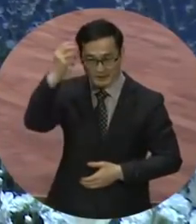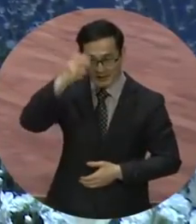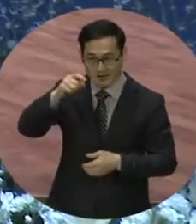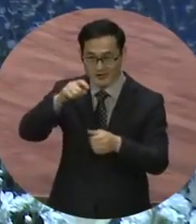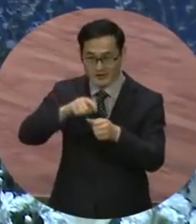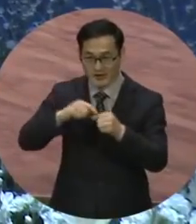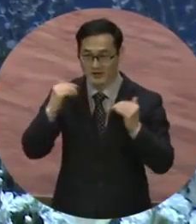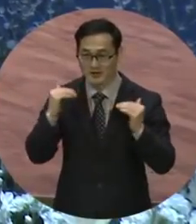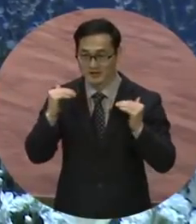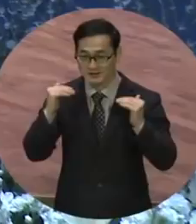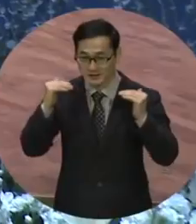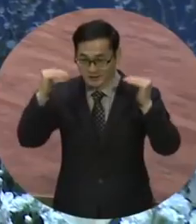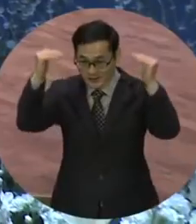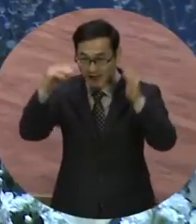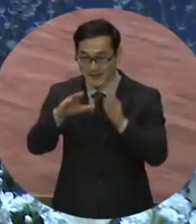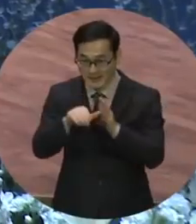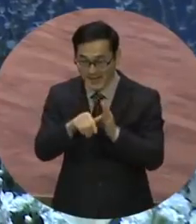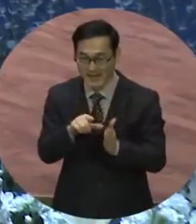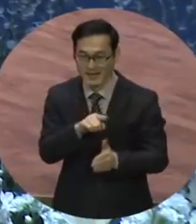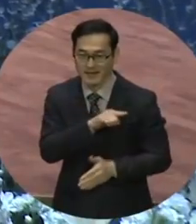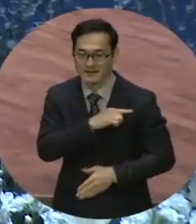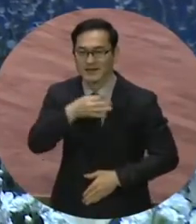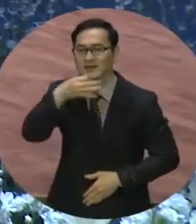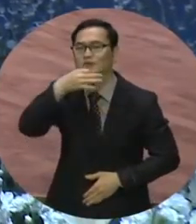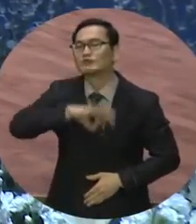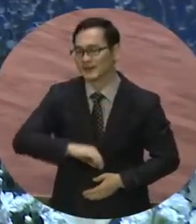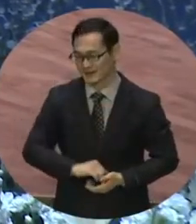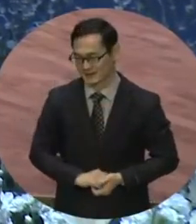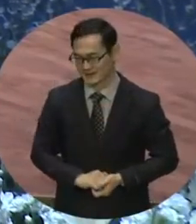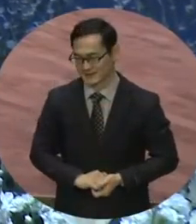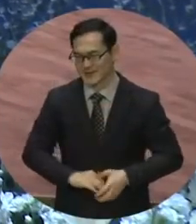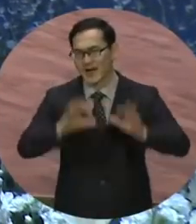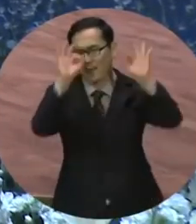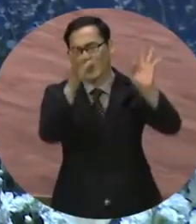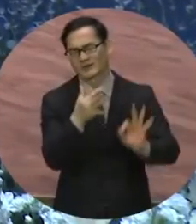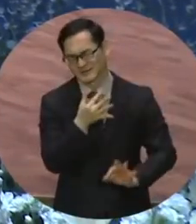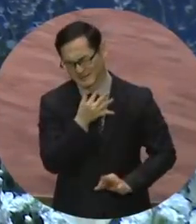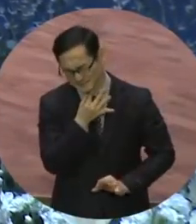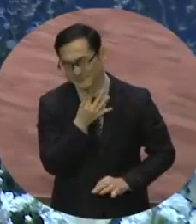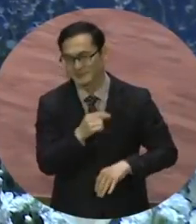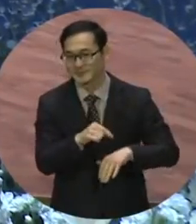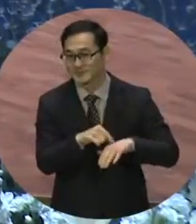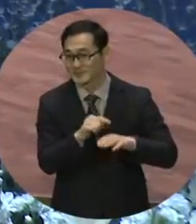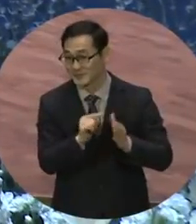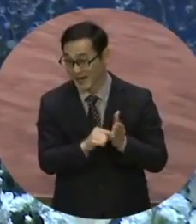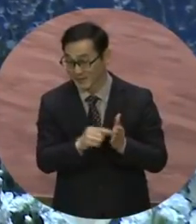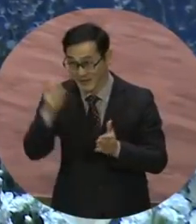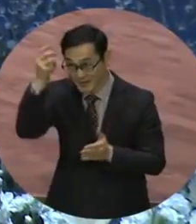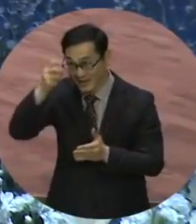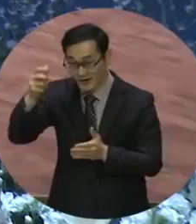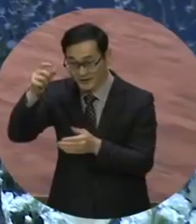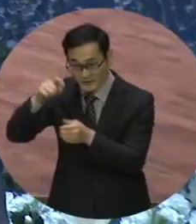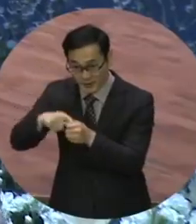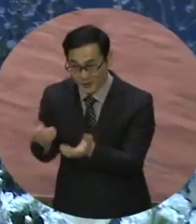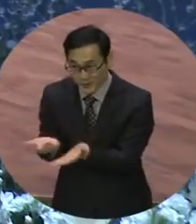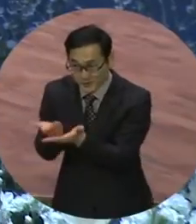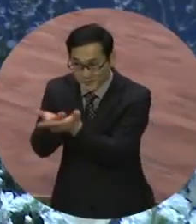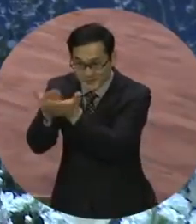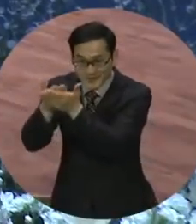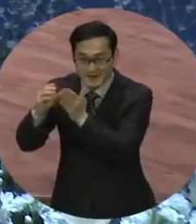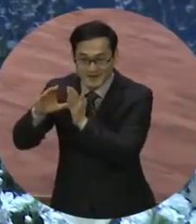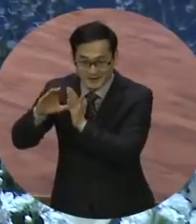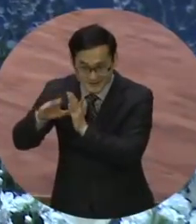성장의 가장 효과적인 이 방법이에요. 보고 싶어 하는 마음, 영적 성장하는데